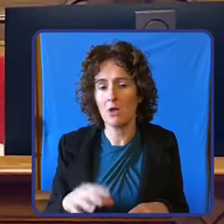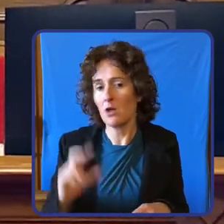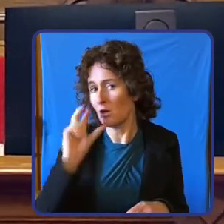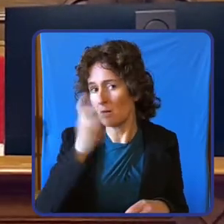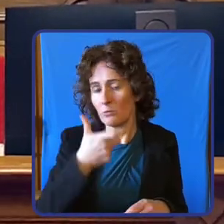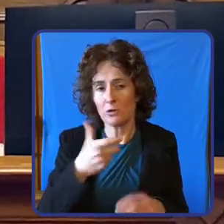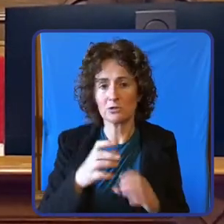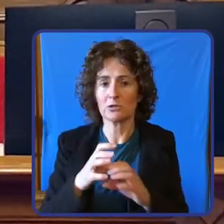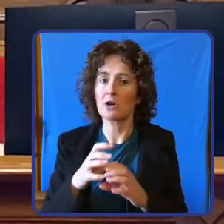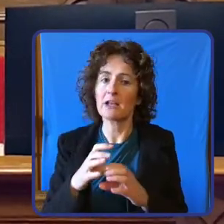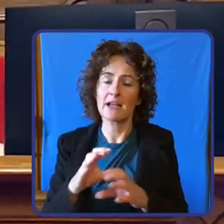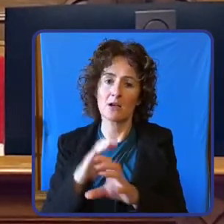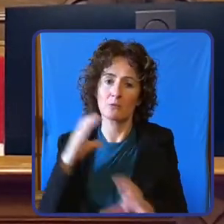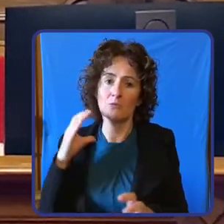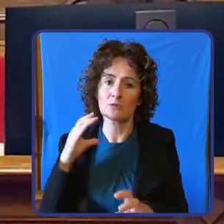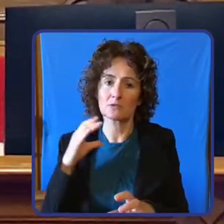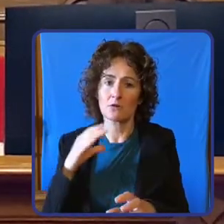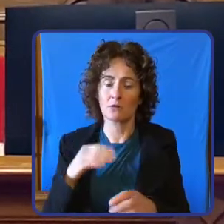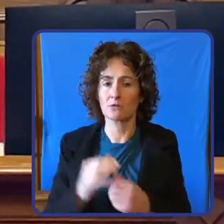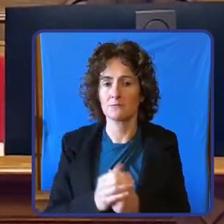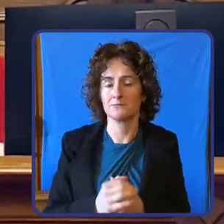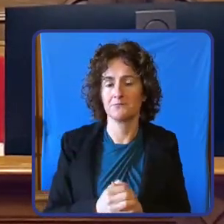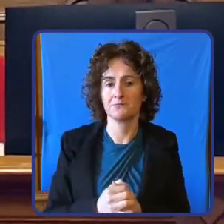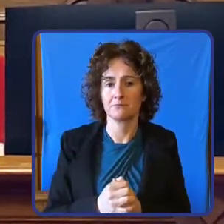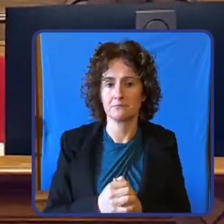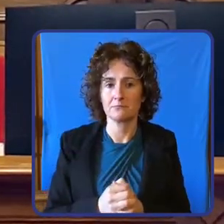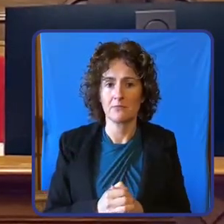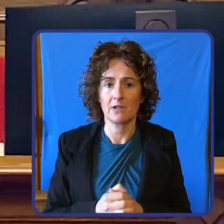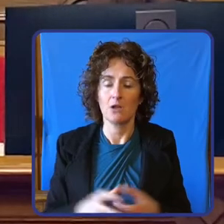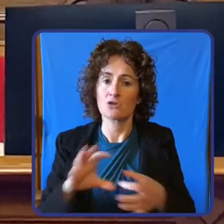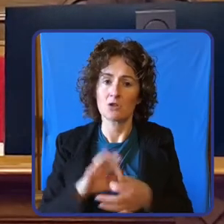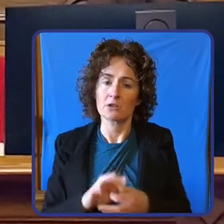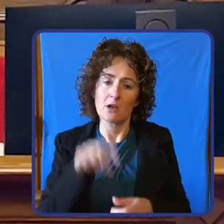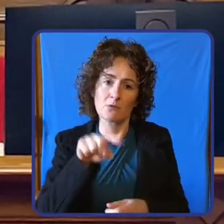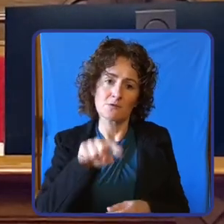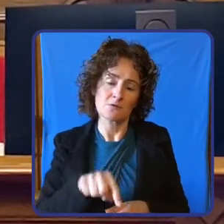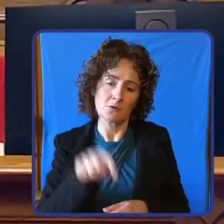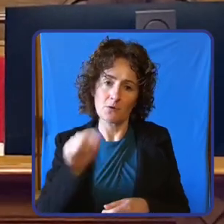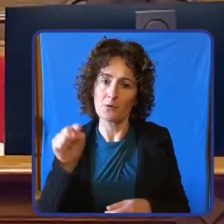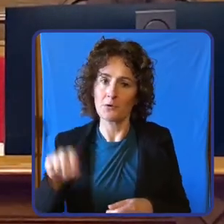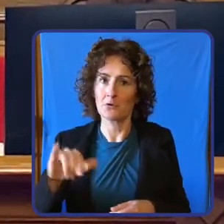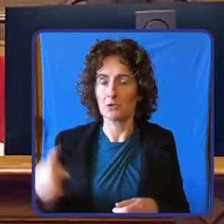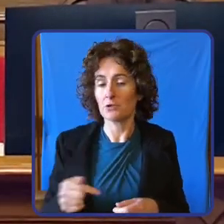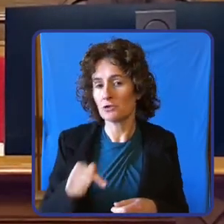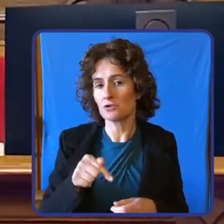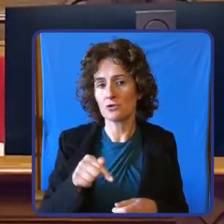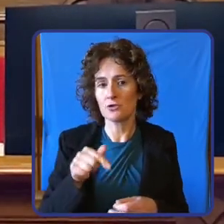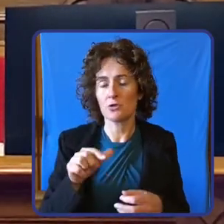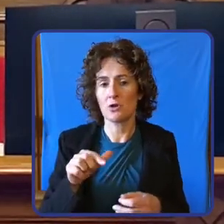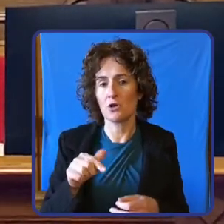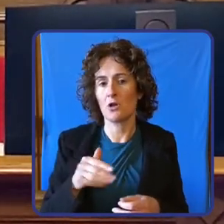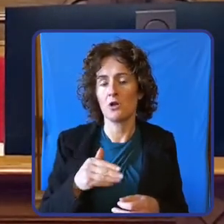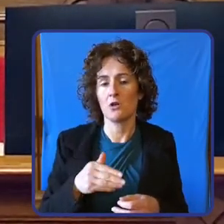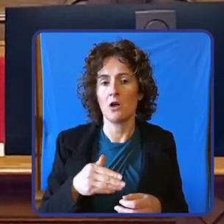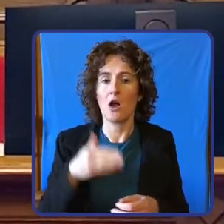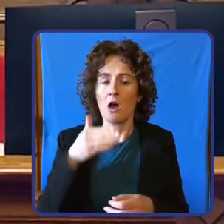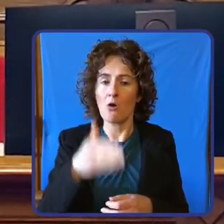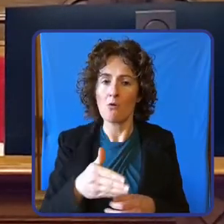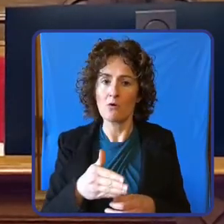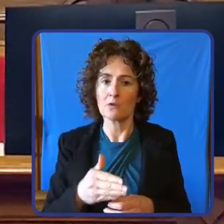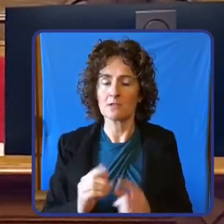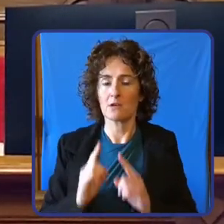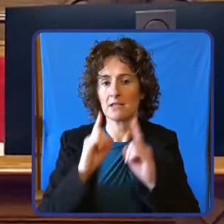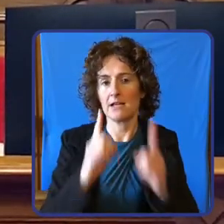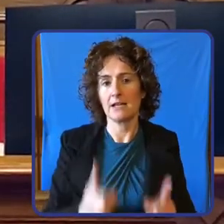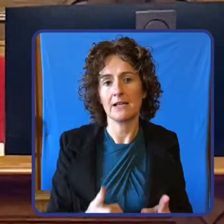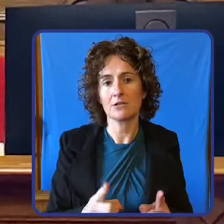mentén. Hálát adunk érte. Jó, tehát csatlakozzanak önök is ahhoz a kiálláshoz, amit közösségi médiában sokan megtettek